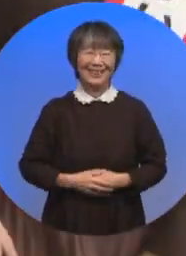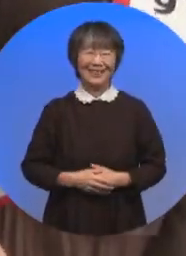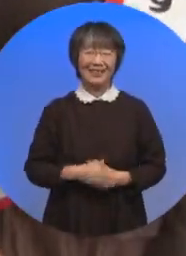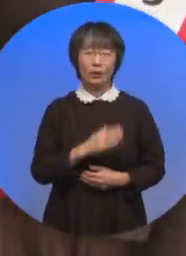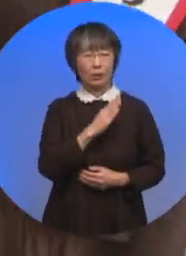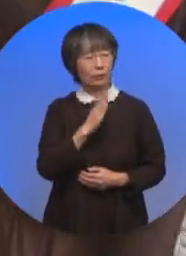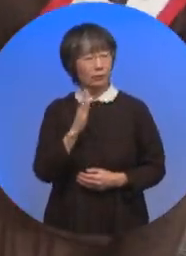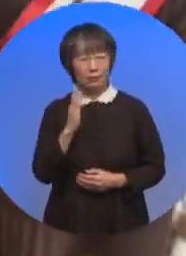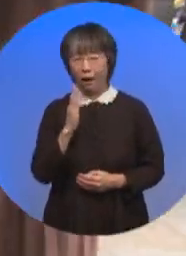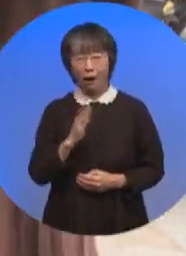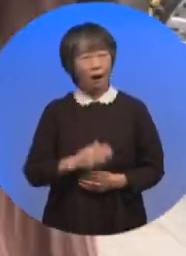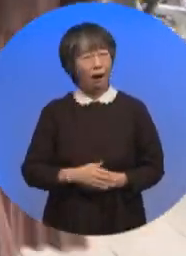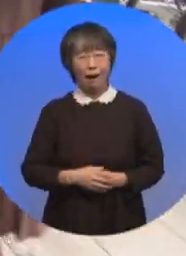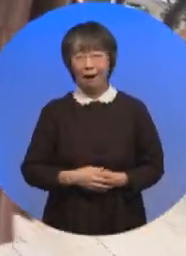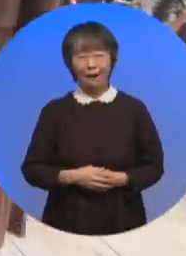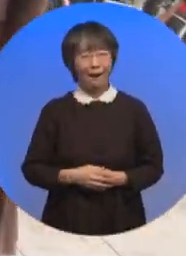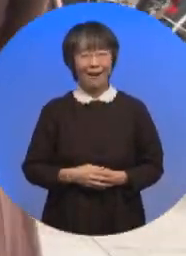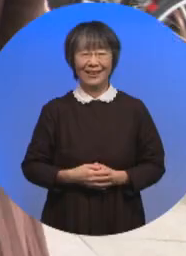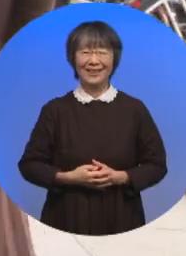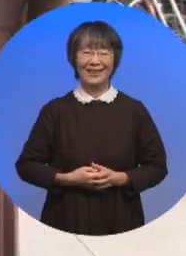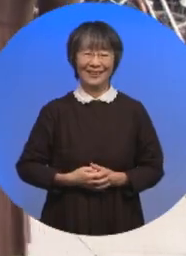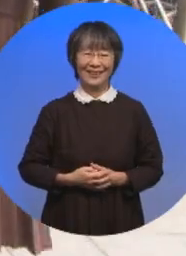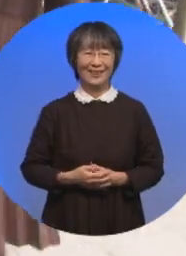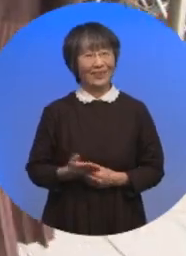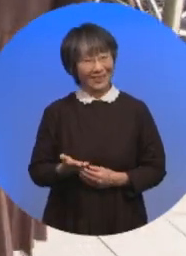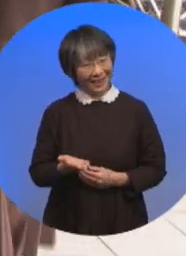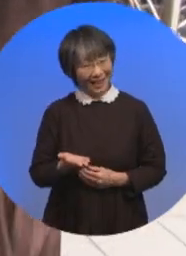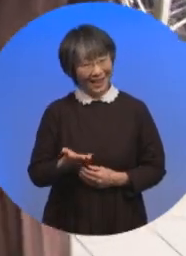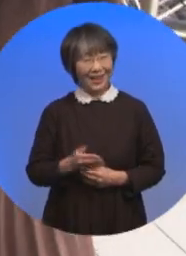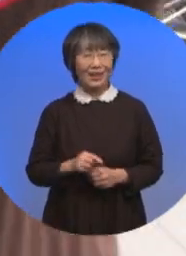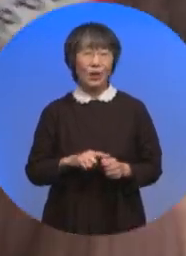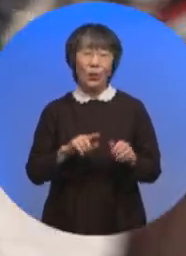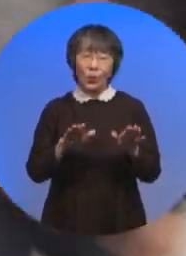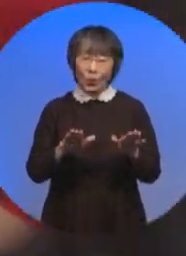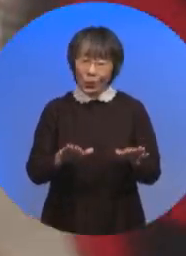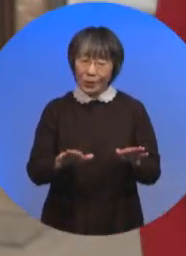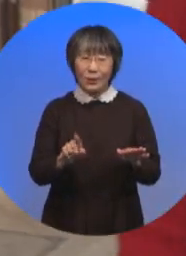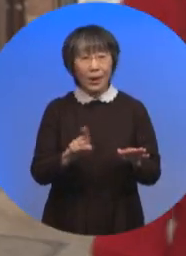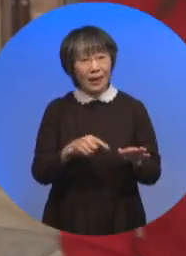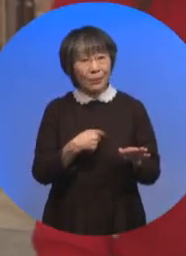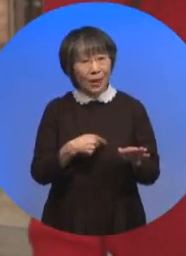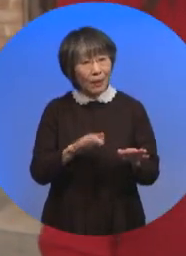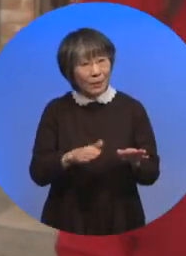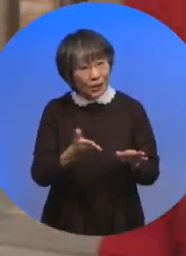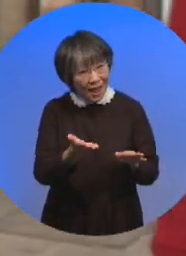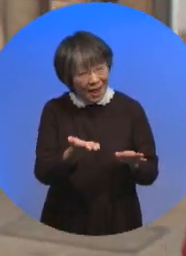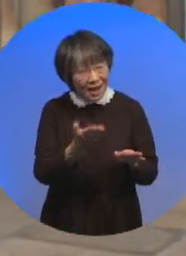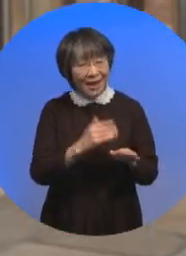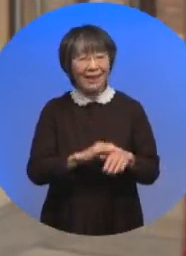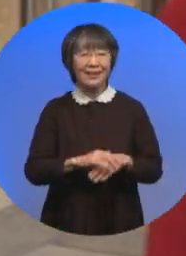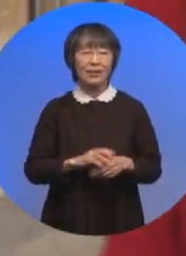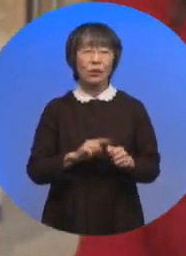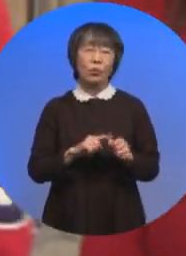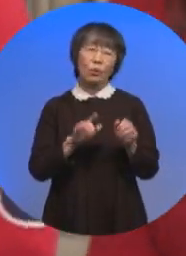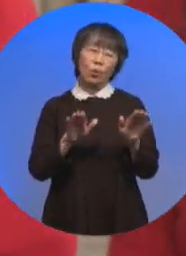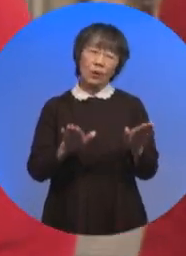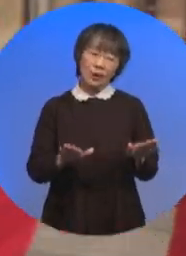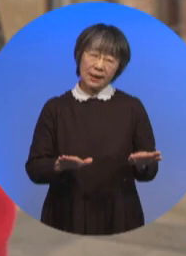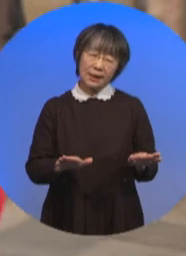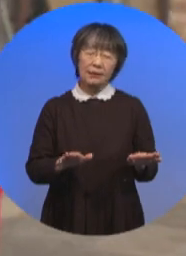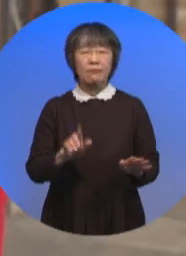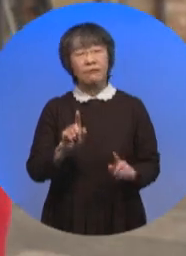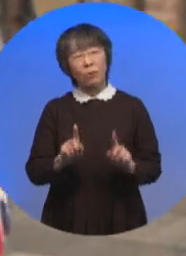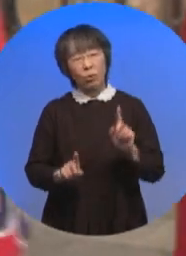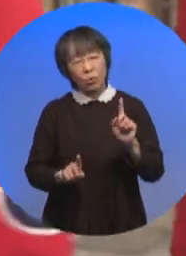からね。 そうそう、駅前ね、駅前。 どうですか、上条さん、今年なんか抱負とかあったりしますか。 今年、 はい、 せやね、とりあえ